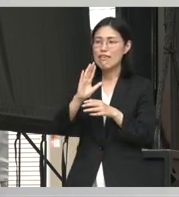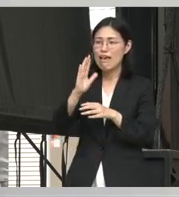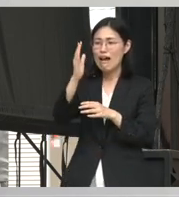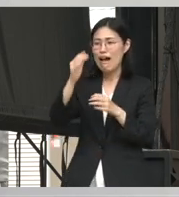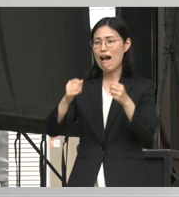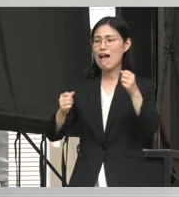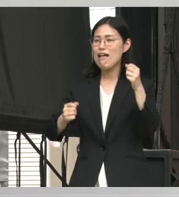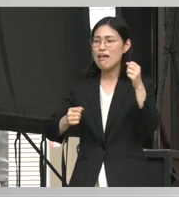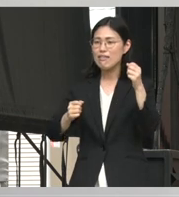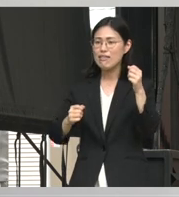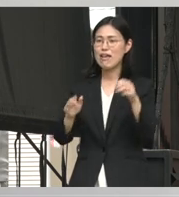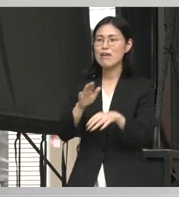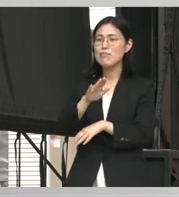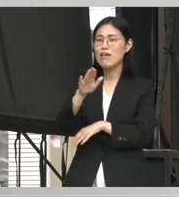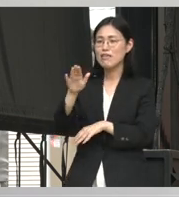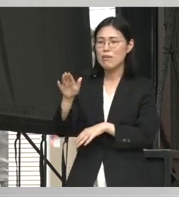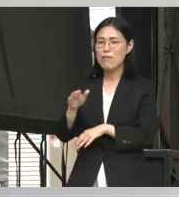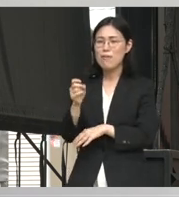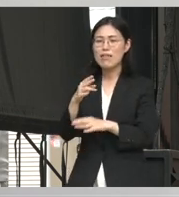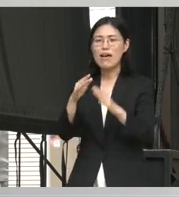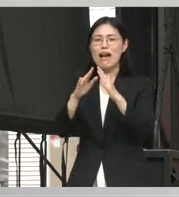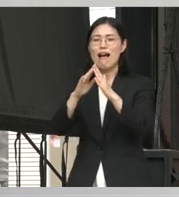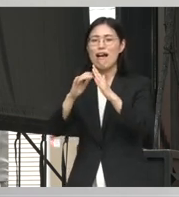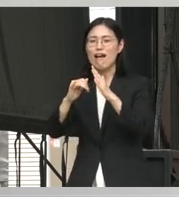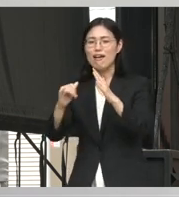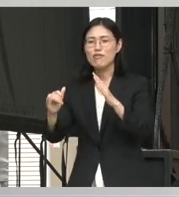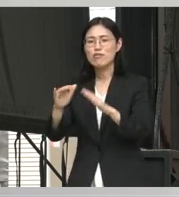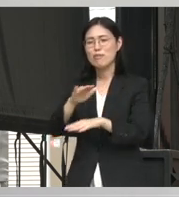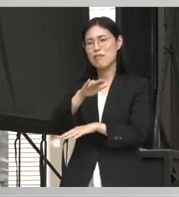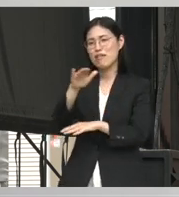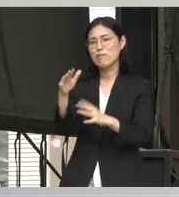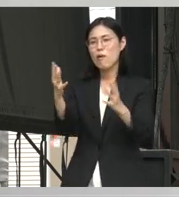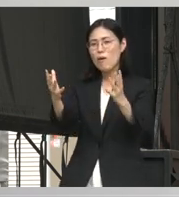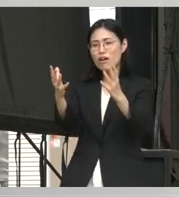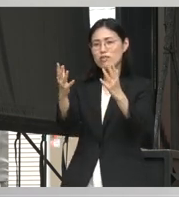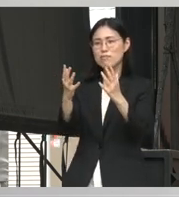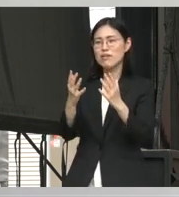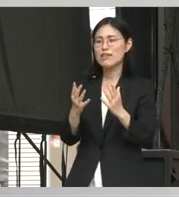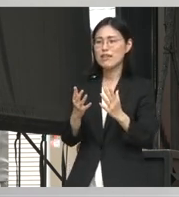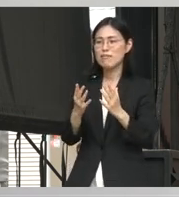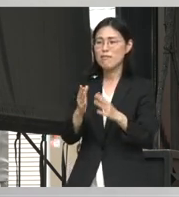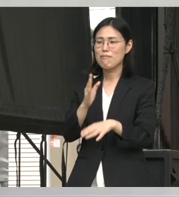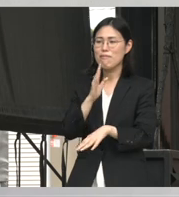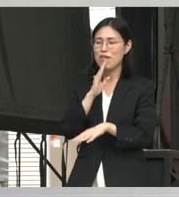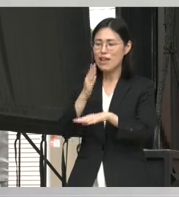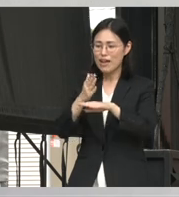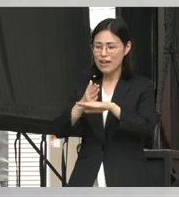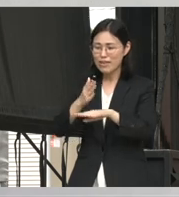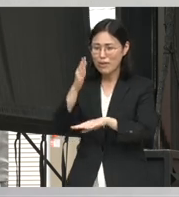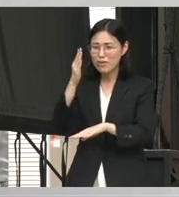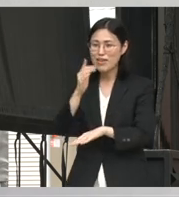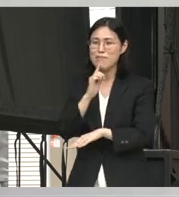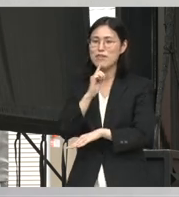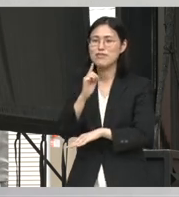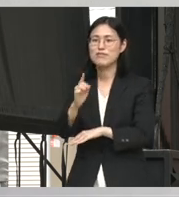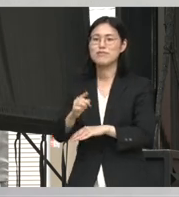様、またそのご家族などの皆様にお集まりをいただき誠にありがとうございます